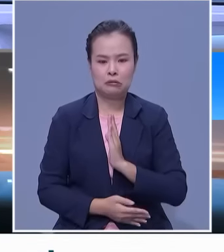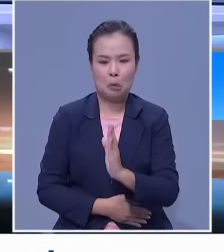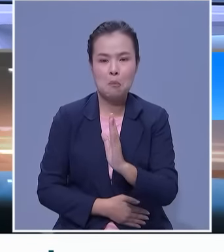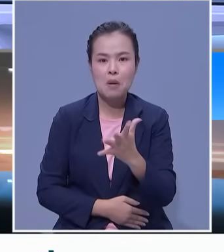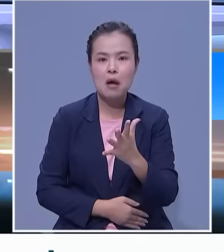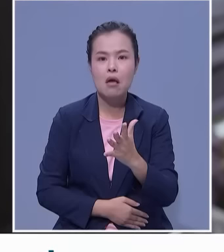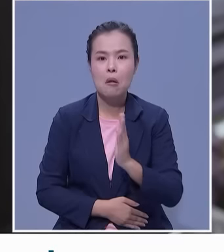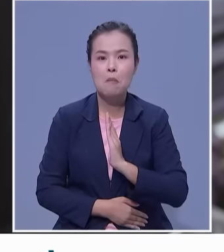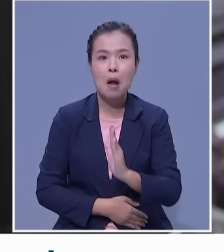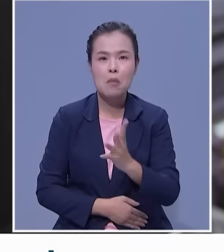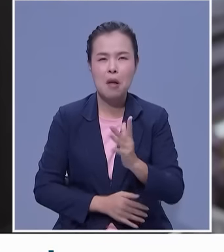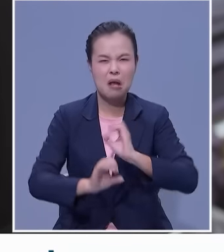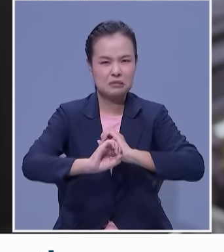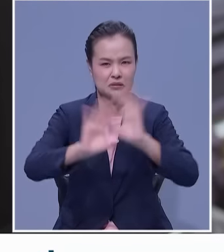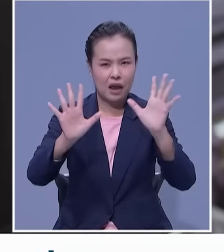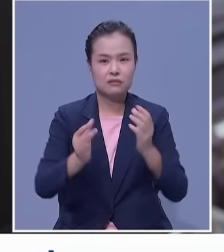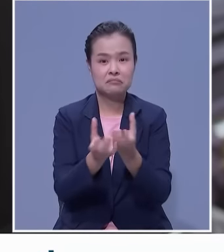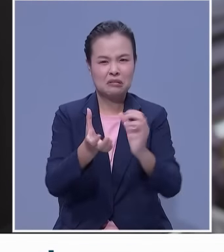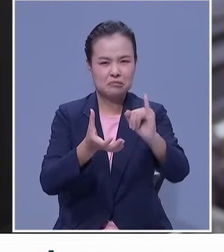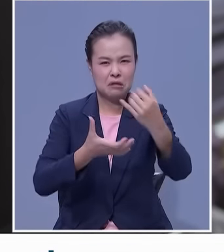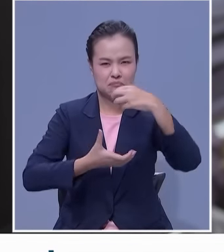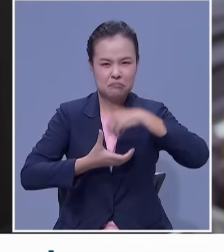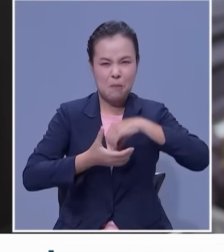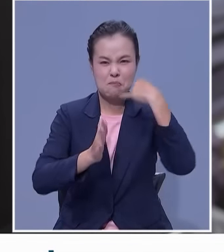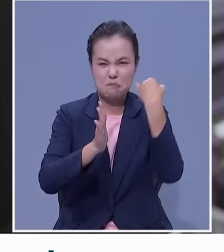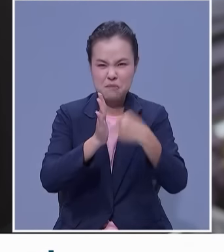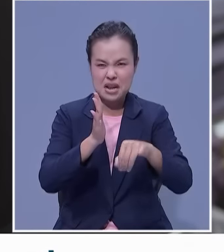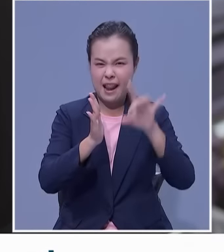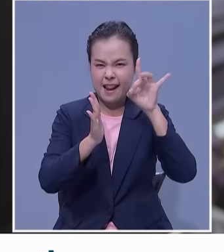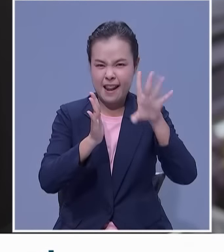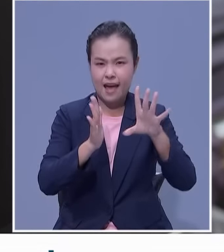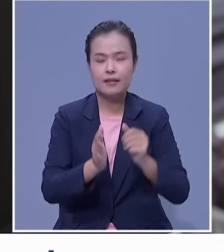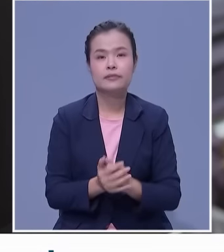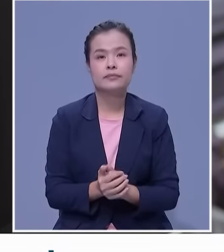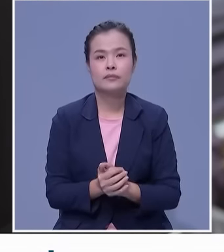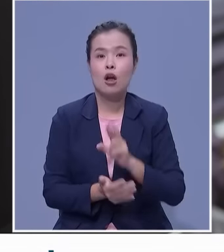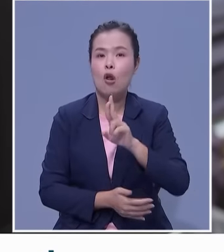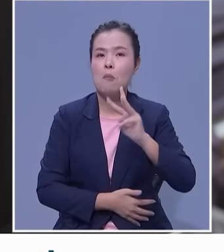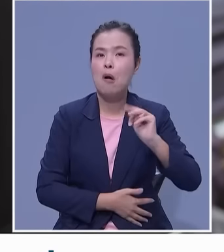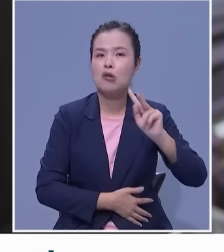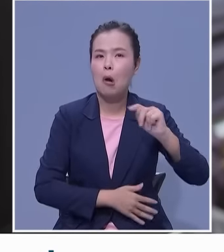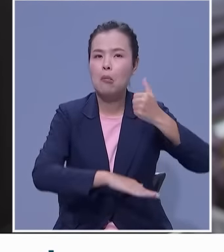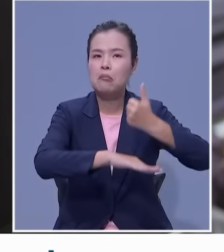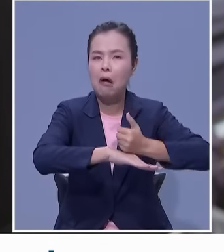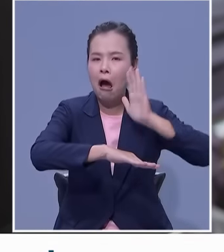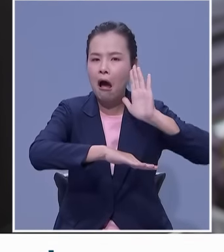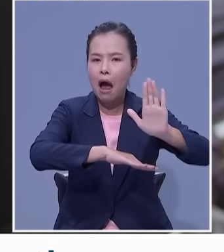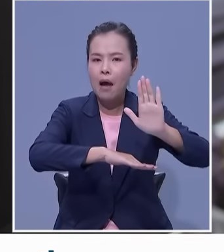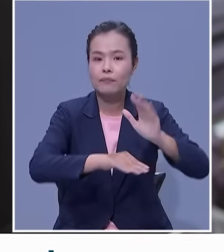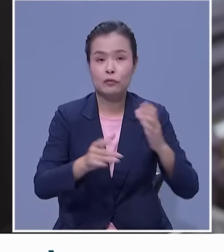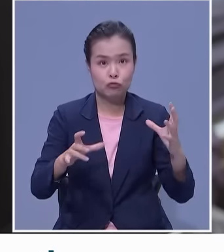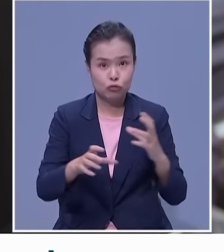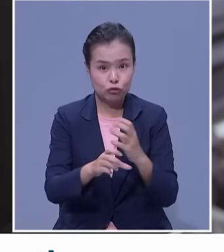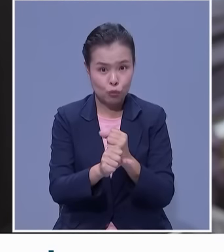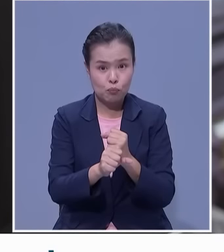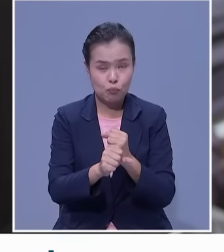สุจริตเป็นที่ประจักษ์และผิดจริยธรรมอย่างร้ายแรงอันมีลักษณะต้องห้ามการเป็นรัฐมนตรีเี่ฮะมาดูให้มันแคบลงหน่อย